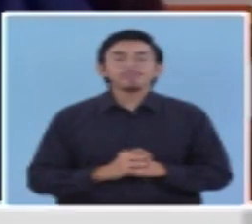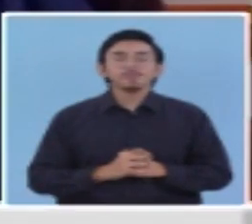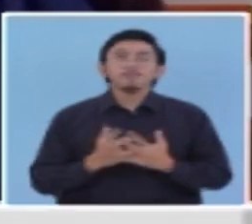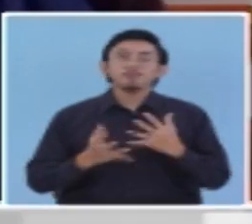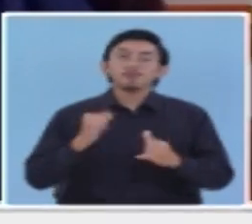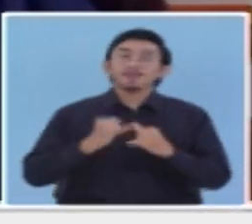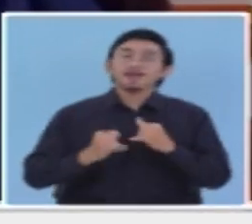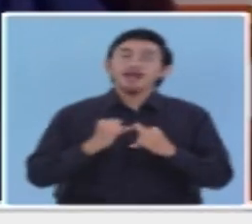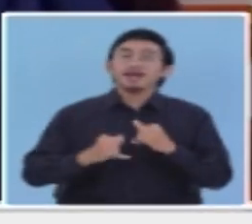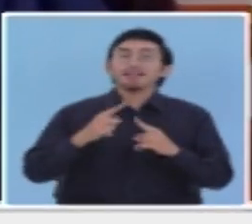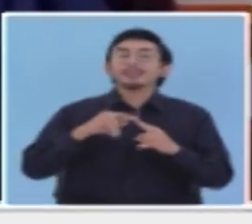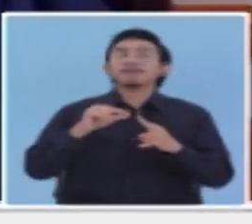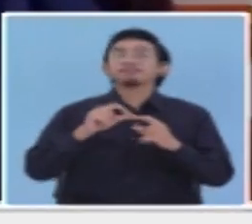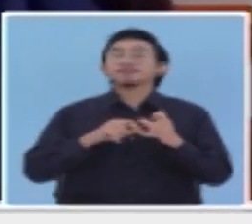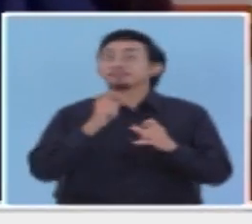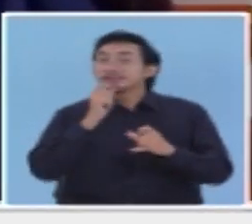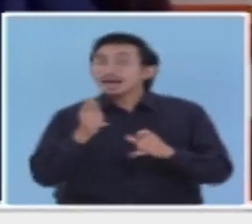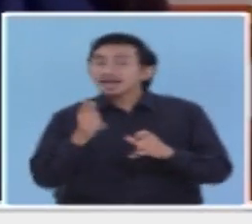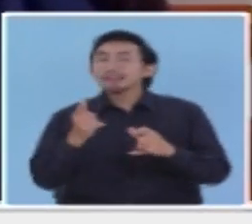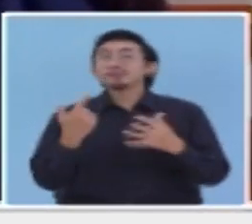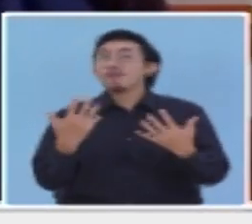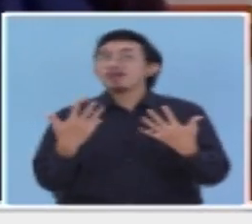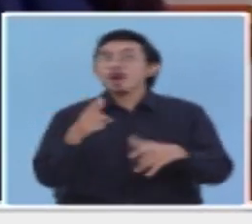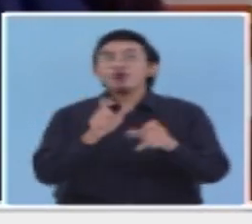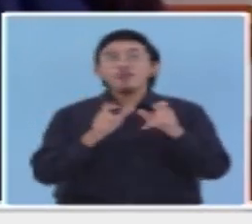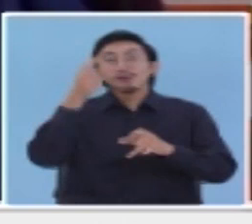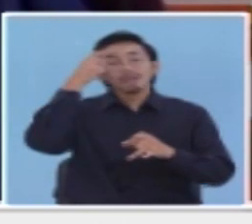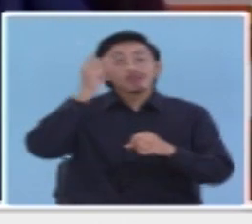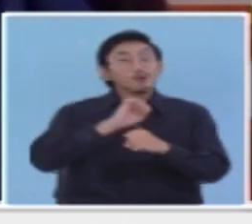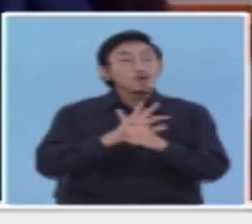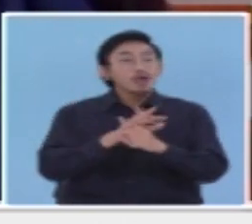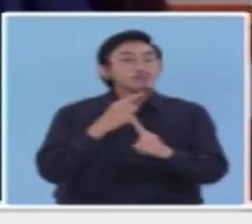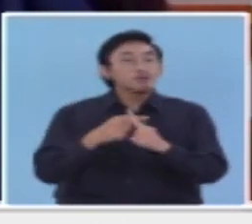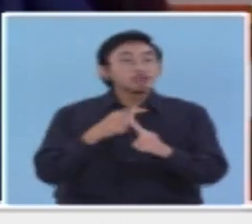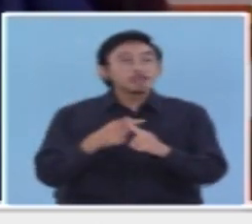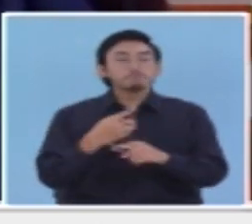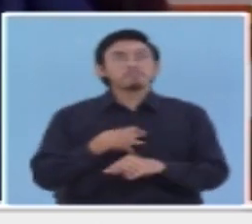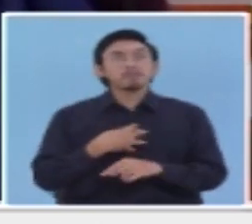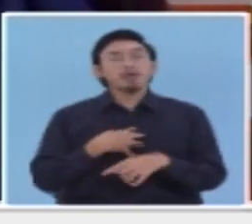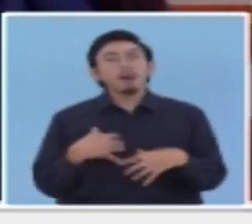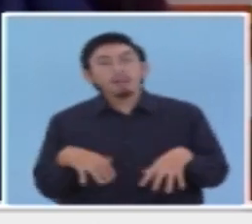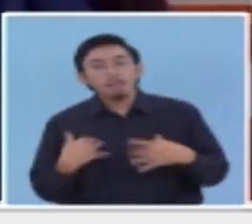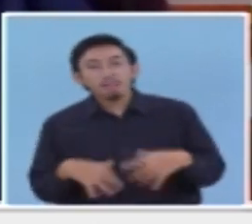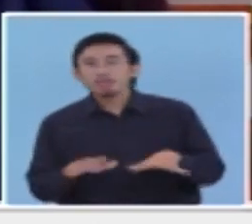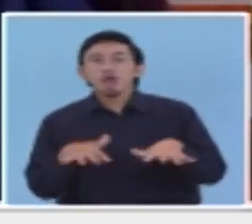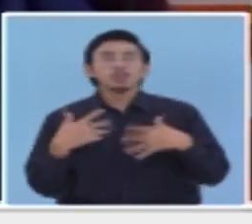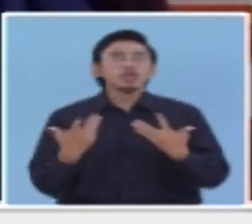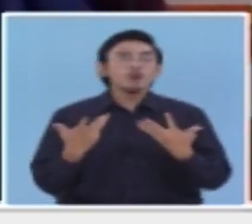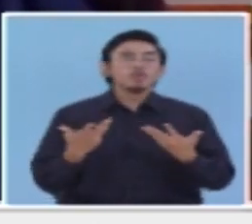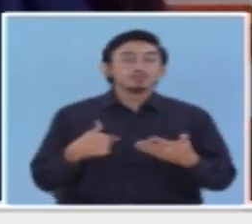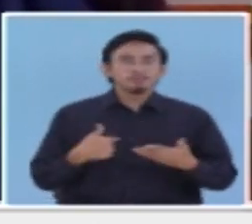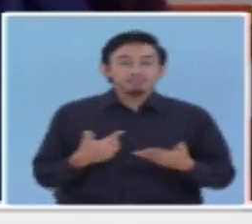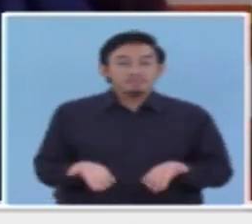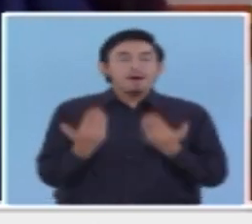kepada para warga mungkin yang positif corona, agar mungkin dengan mental yang kuat begitu menghadapi corona ini seperti